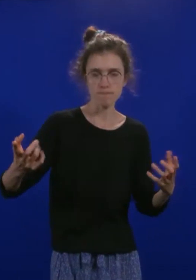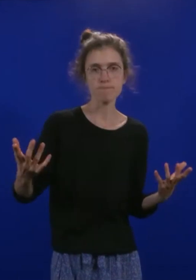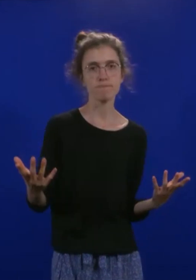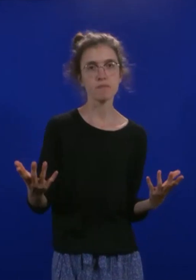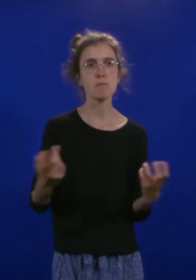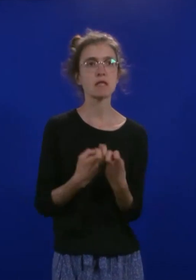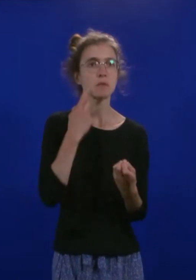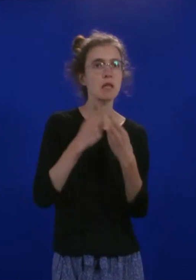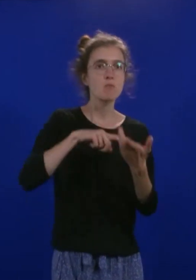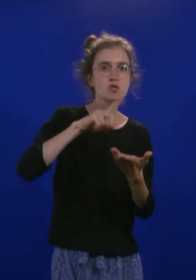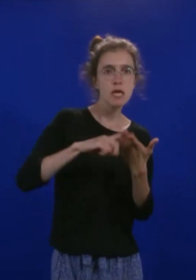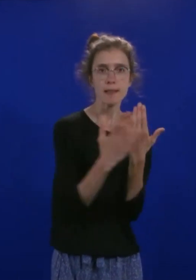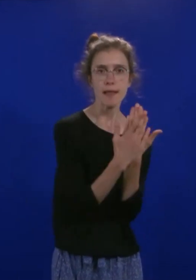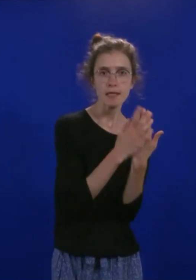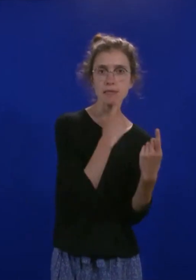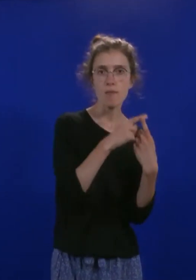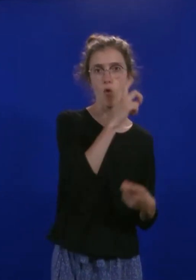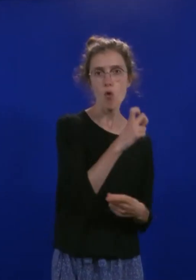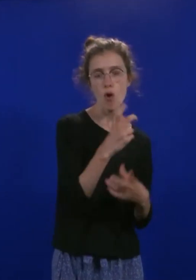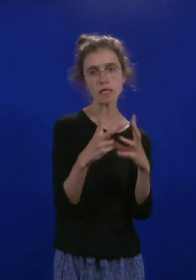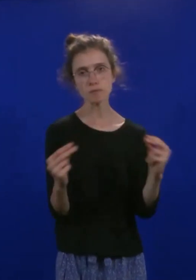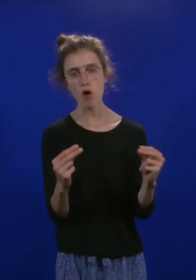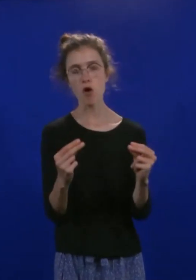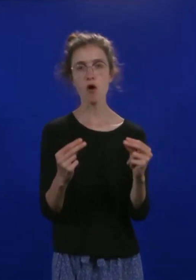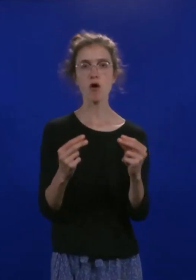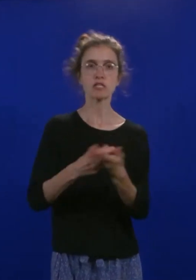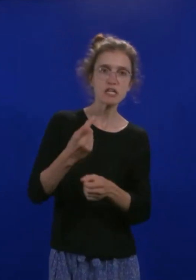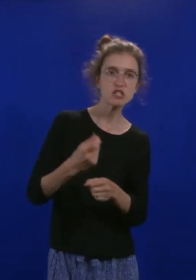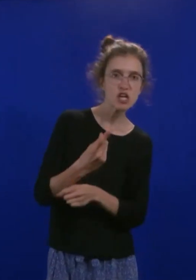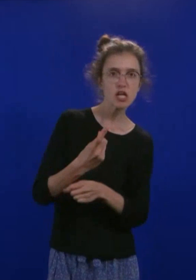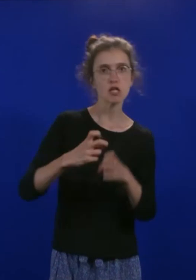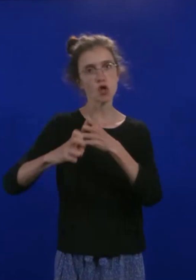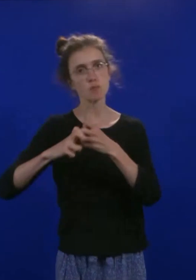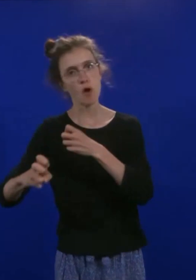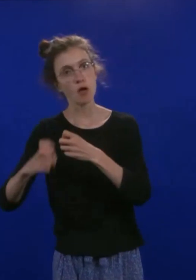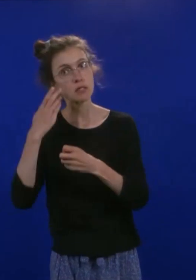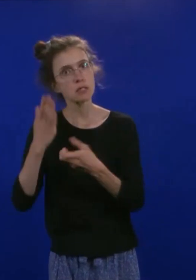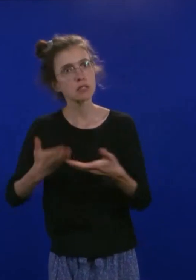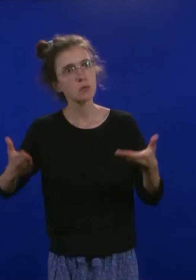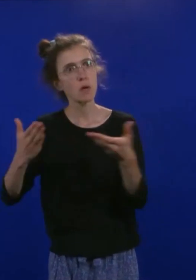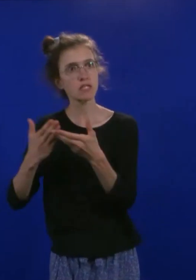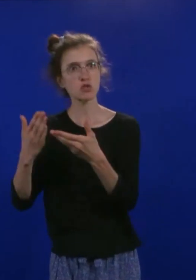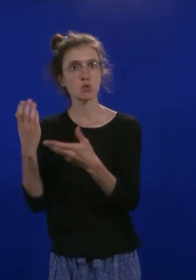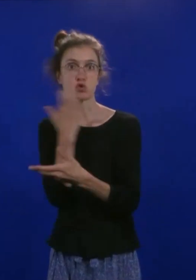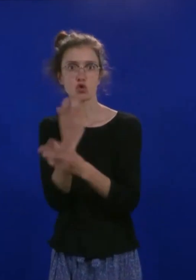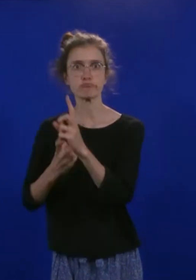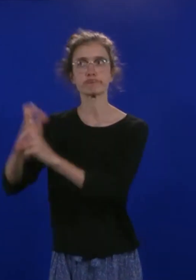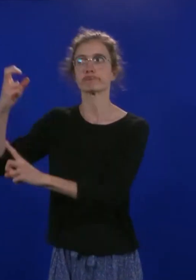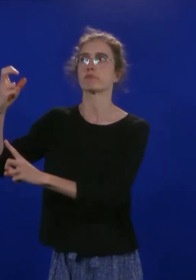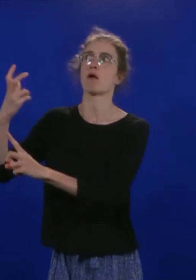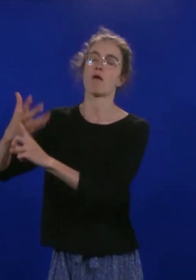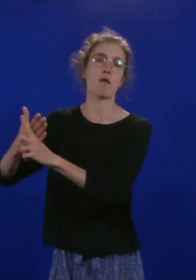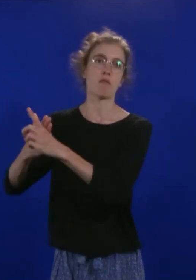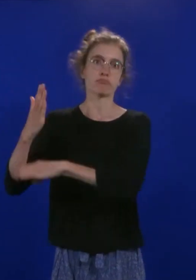l'assainissement, sur les déchets, sur les mobilités. Je crois que l'épisode caniculaire que nous traversons nous invite à ne jamais baisser la